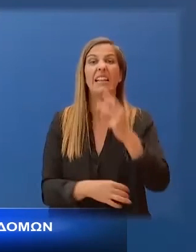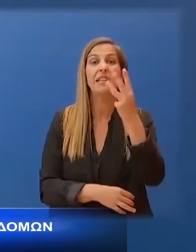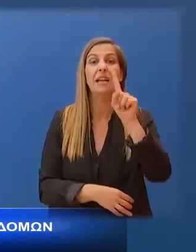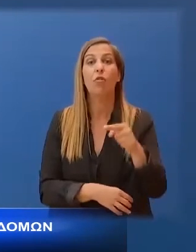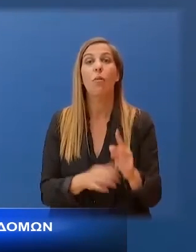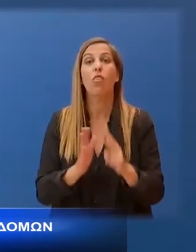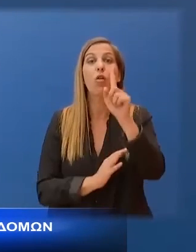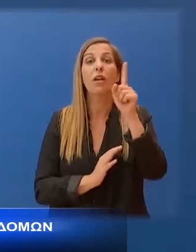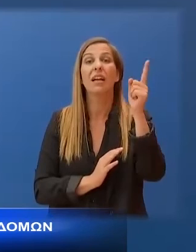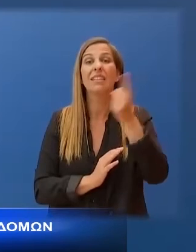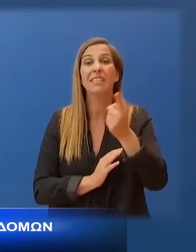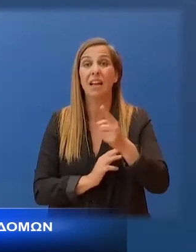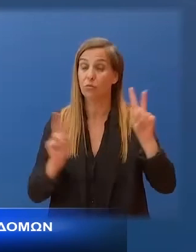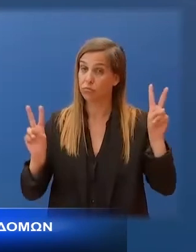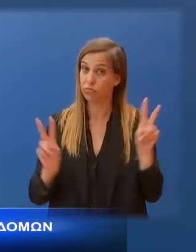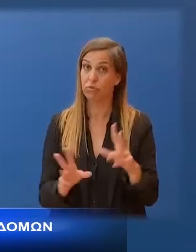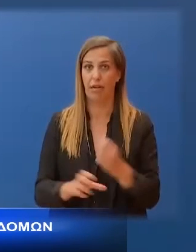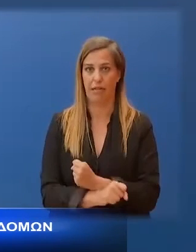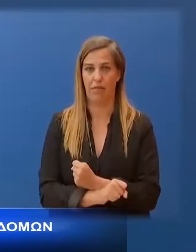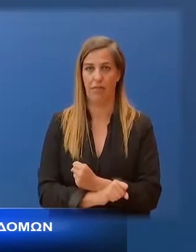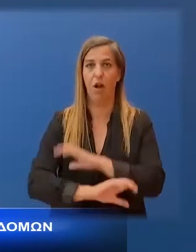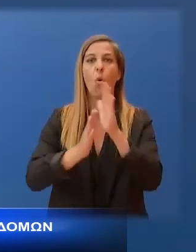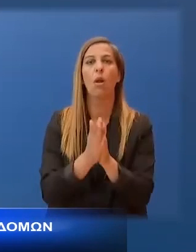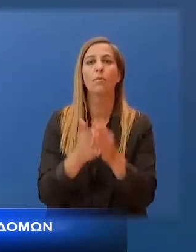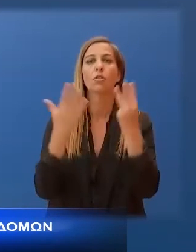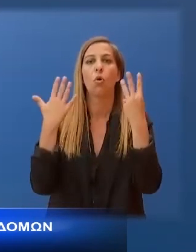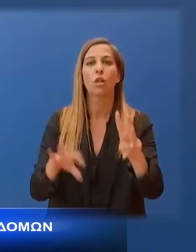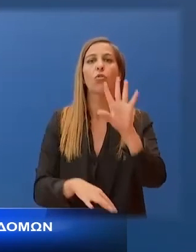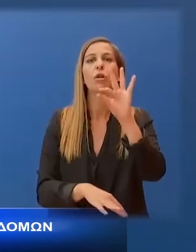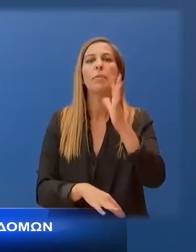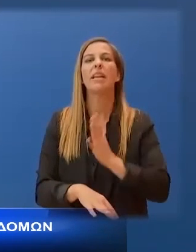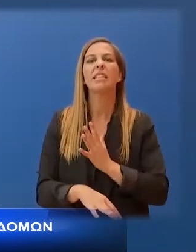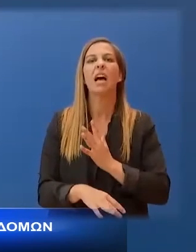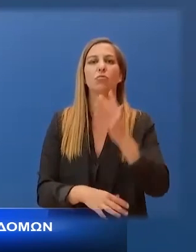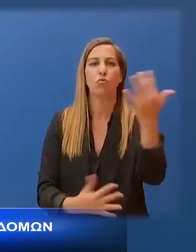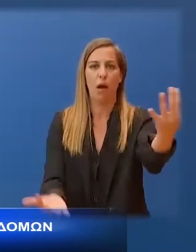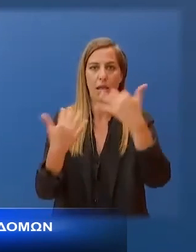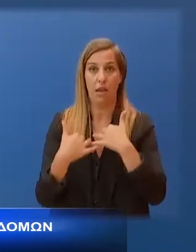93,12%. Είχαμε συνολικά 850 αφίξεις έναντι